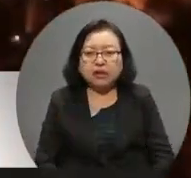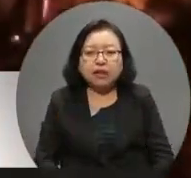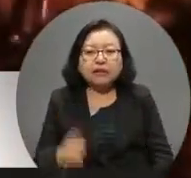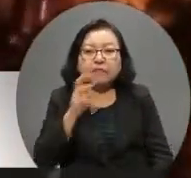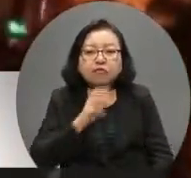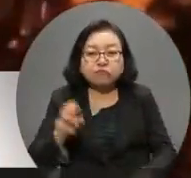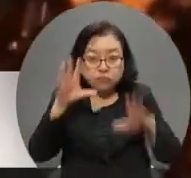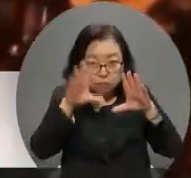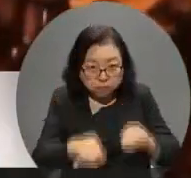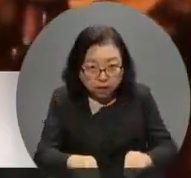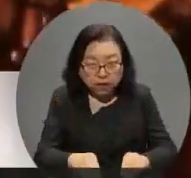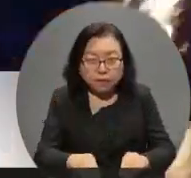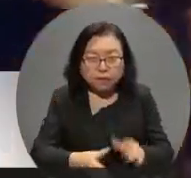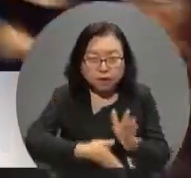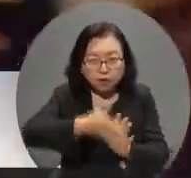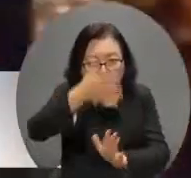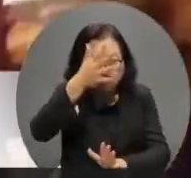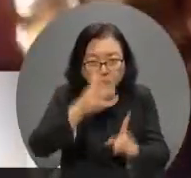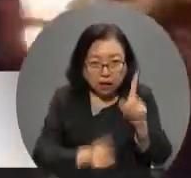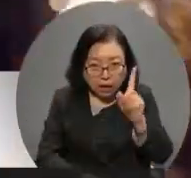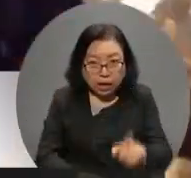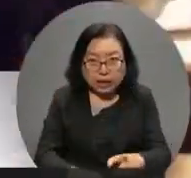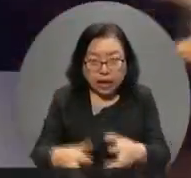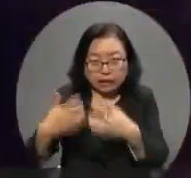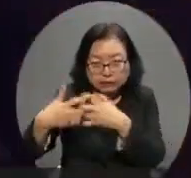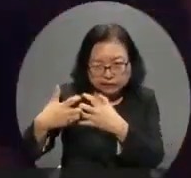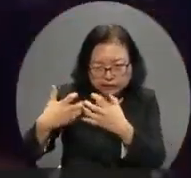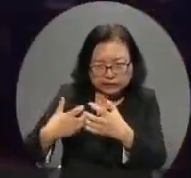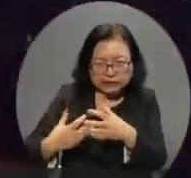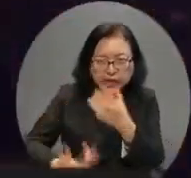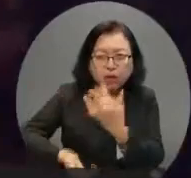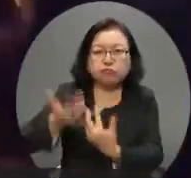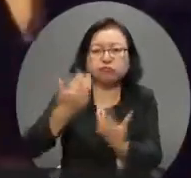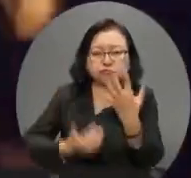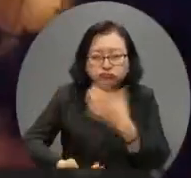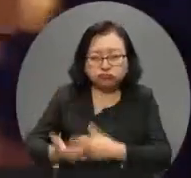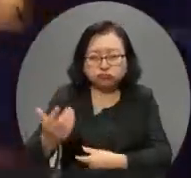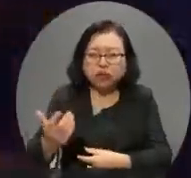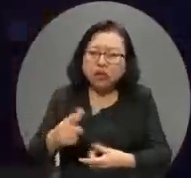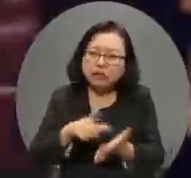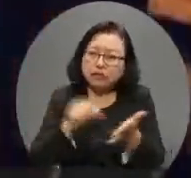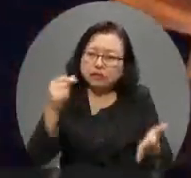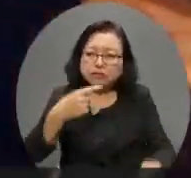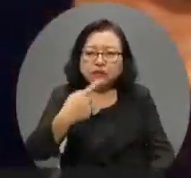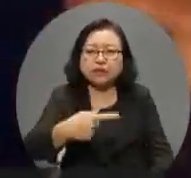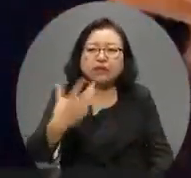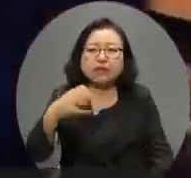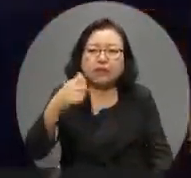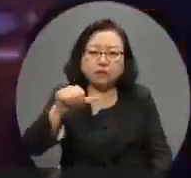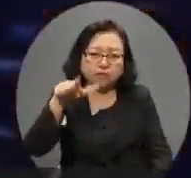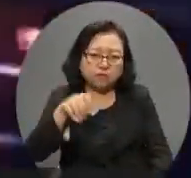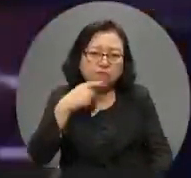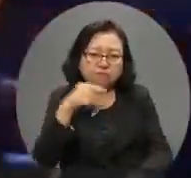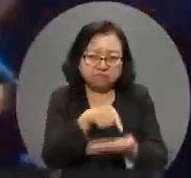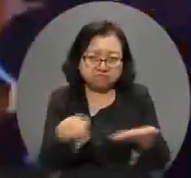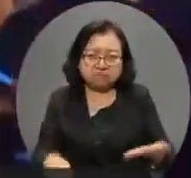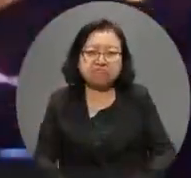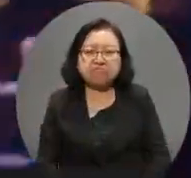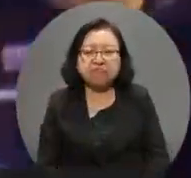만에 진화됐지만 건물 한동과 트랙터 등 농기계를 태워 소방서 추산 1억 5천만 원의 재산 피해가 났습니다.